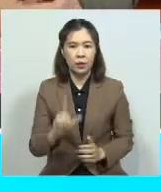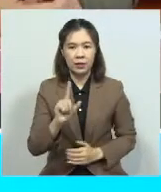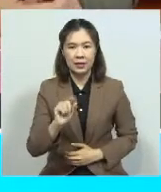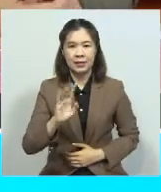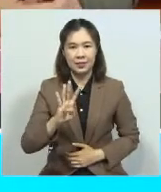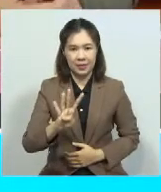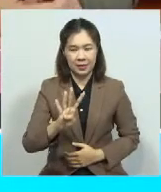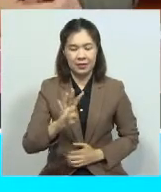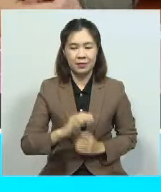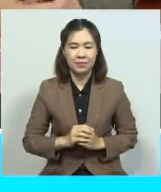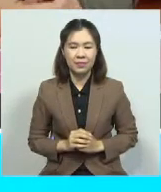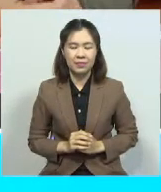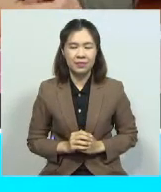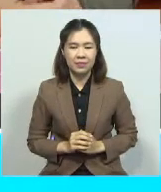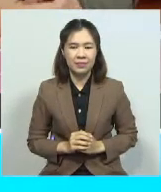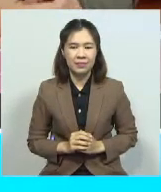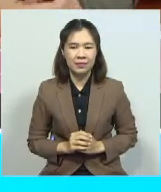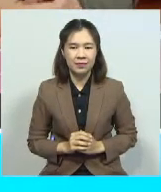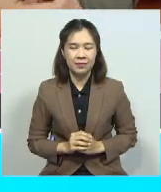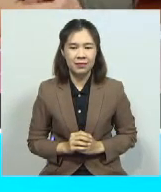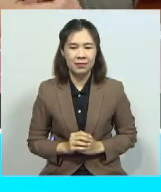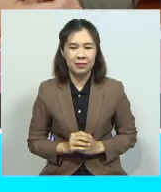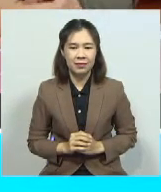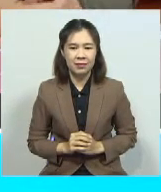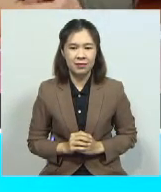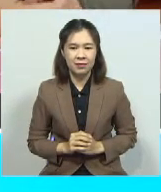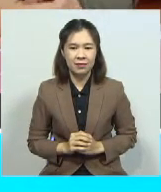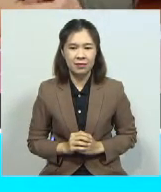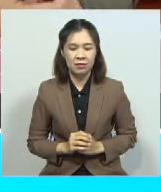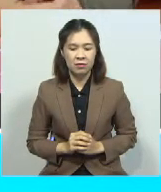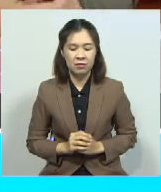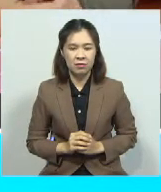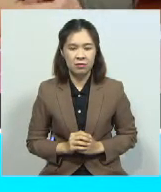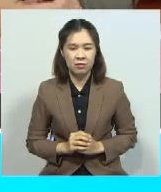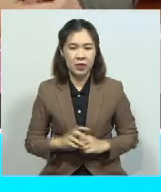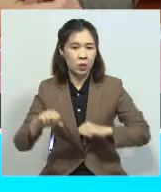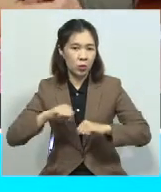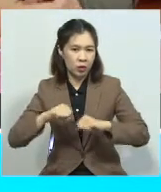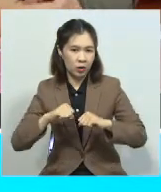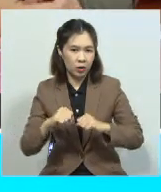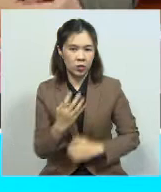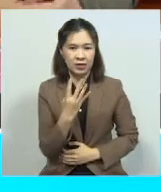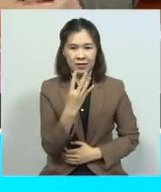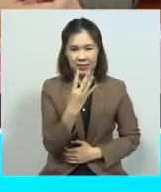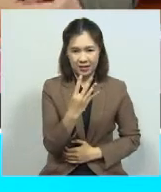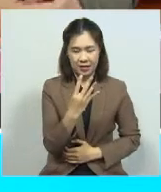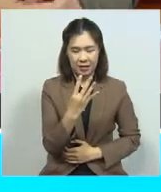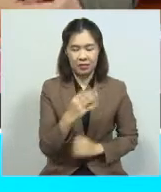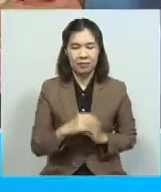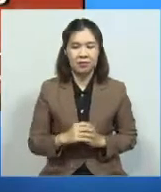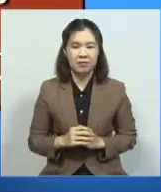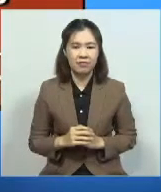24รายด้วยกันนะครับ ค ่ ะ เป็นเยาวชนนะครับ4รายนะครับนอกนั้นก็เ